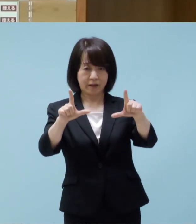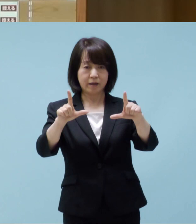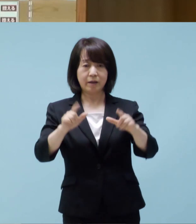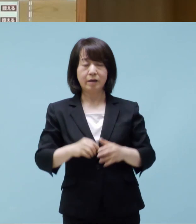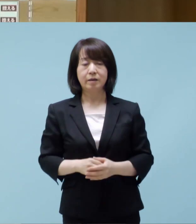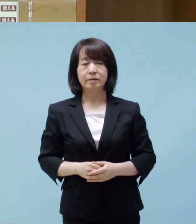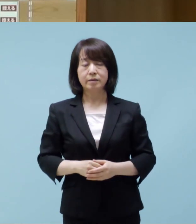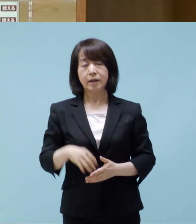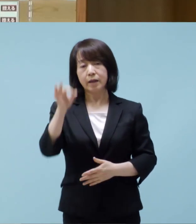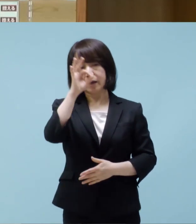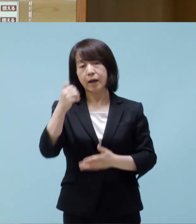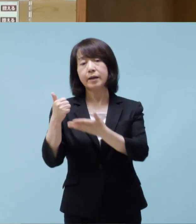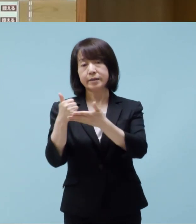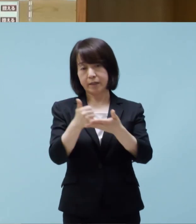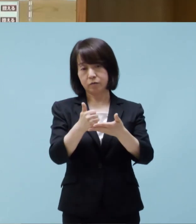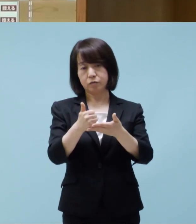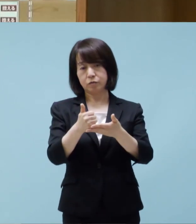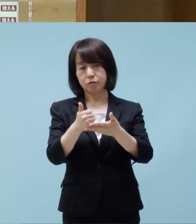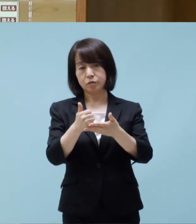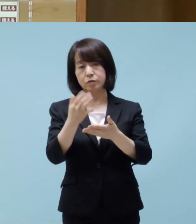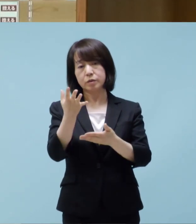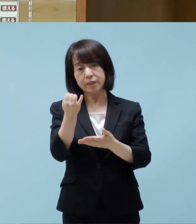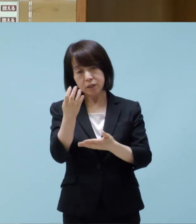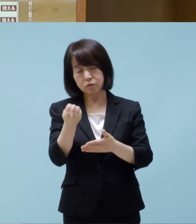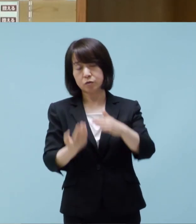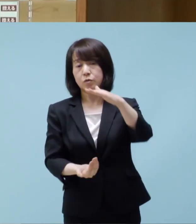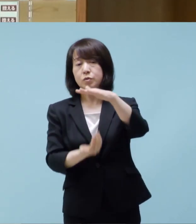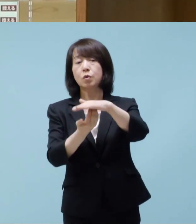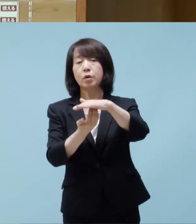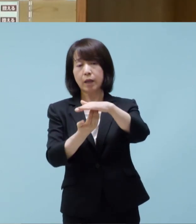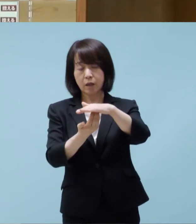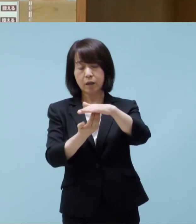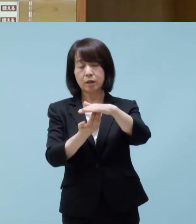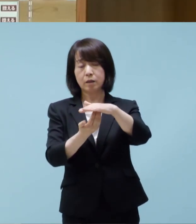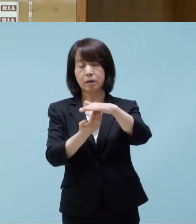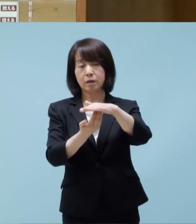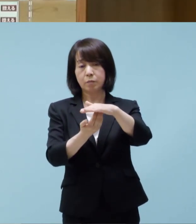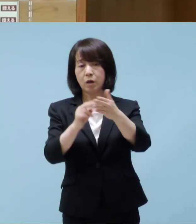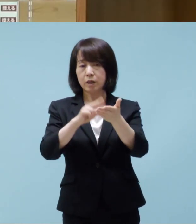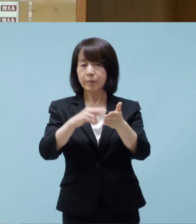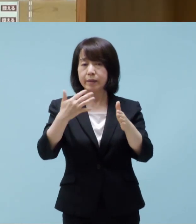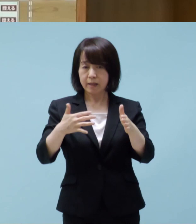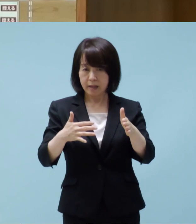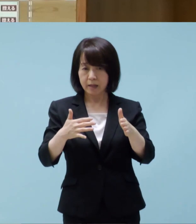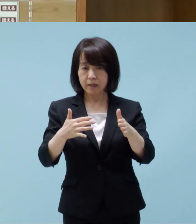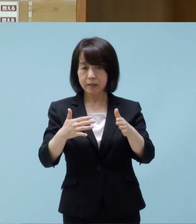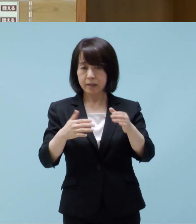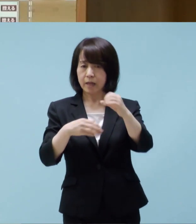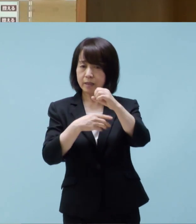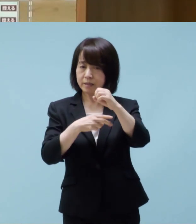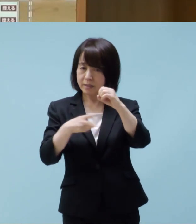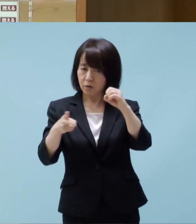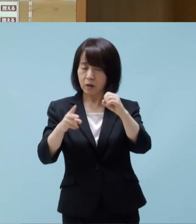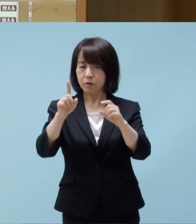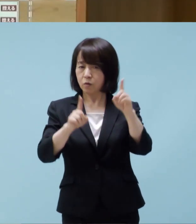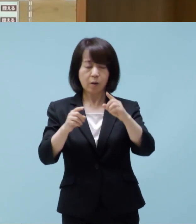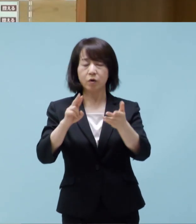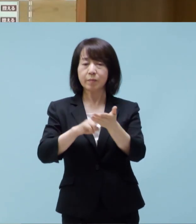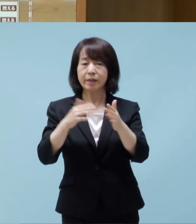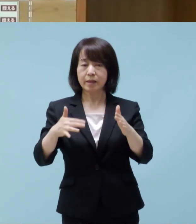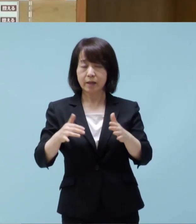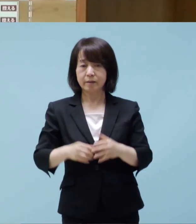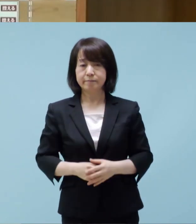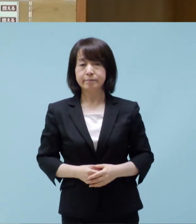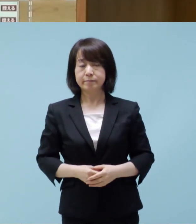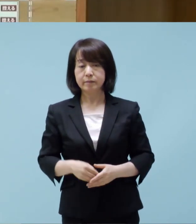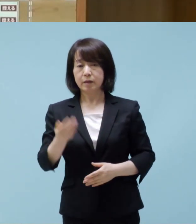だ決まってないんだと思ってます、はい、観客を入れるかどうかも含めてですね、はい、 じゃあ仮にそちらで5000人を超える